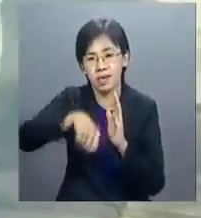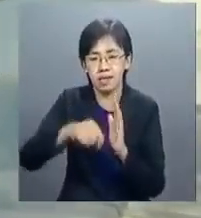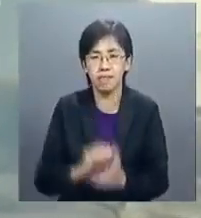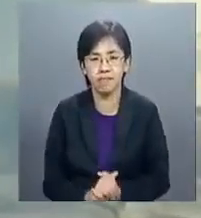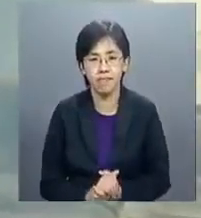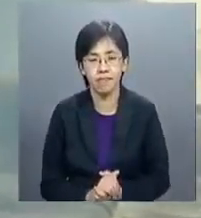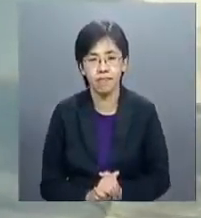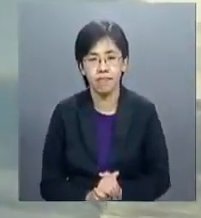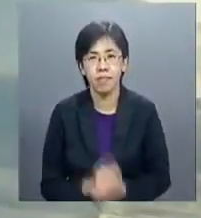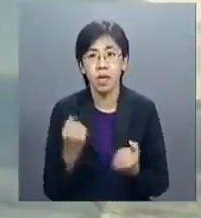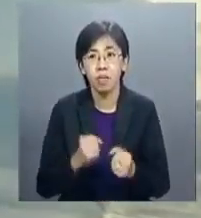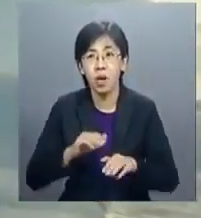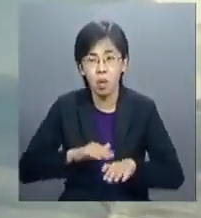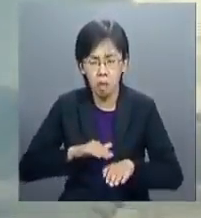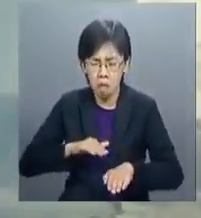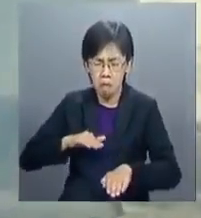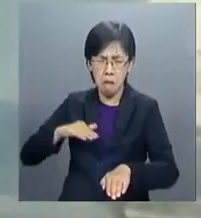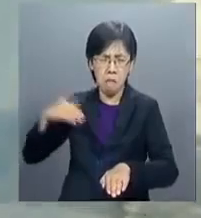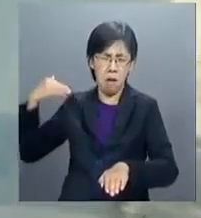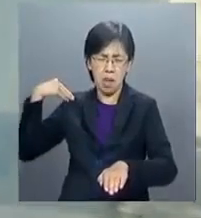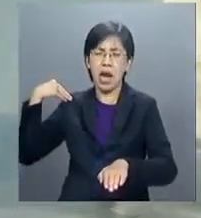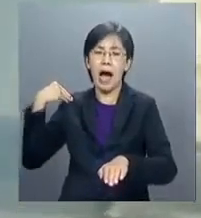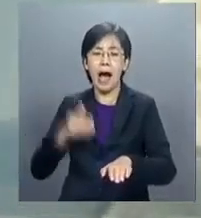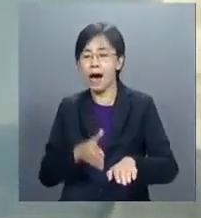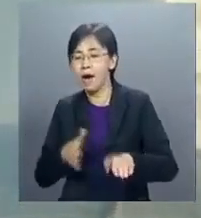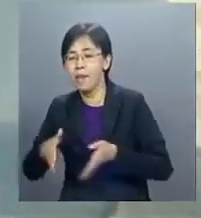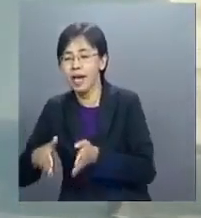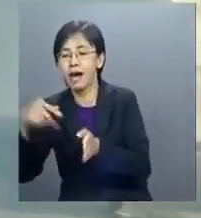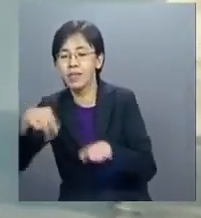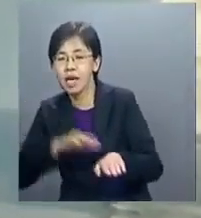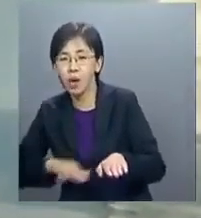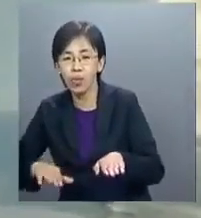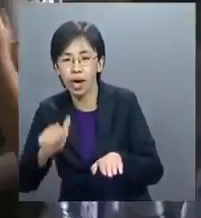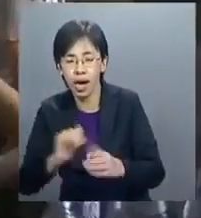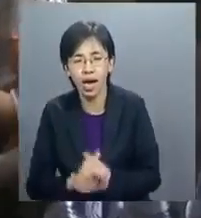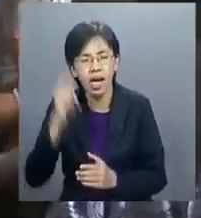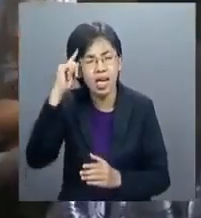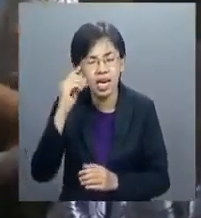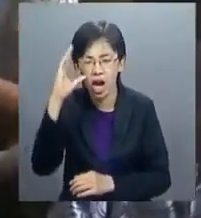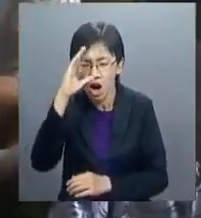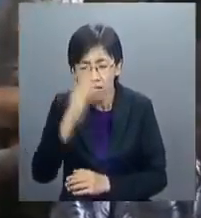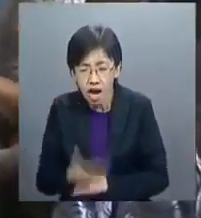หลังจากที่มีปริมาณรถสะสมคาดว่าการจราจรบนถนนมิตรภาพจะหนาแน่นตลอดทั้งวัน